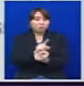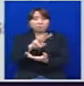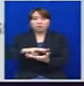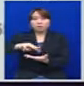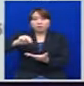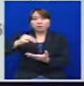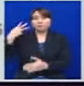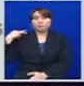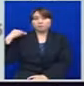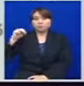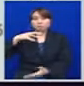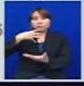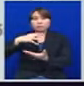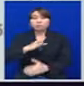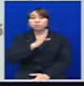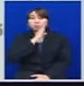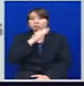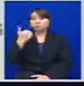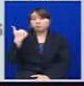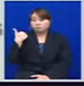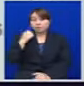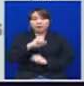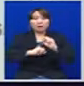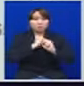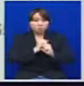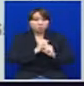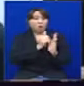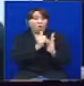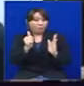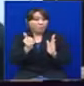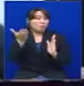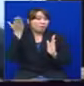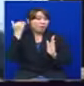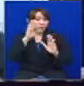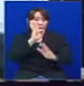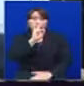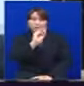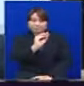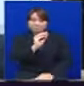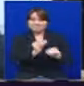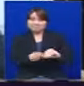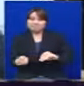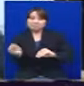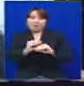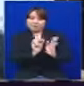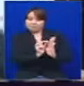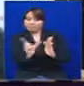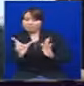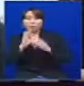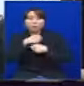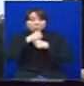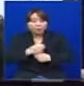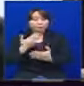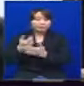หาวิทยาลัยมหิดลกล่าวว่าหากมีการขยายอายุเกษียณเพิ่มขึ้นจากเดิม60ปีจะทำให้ผู้สูงอายุมีรายได้เพียง